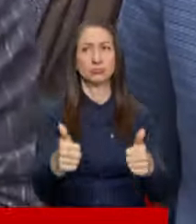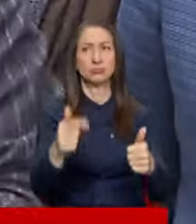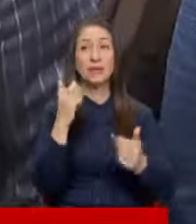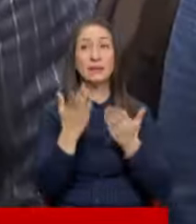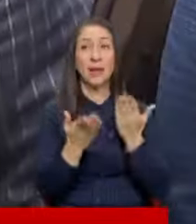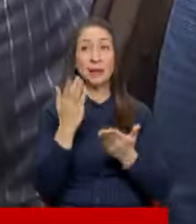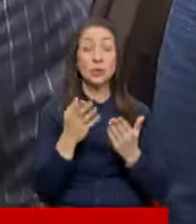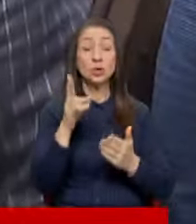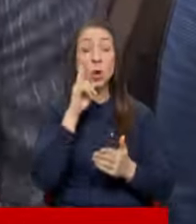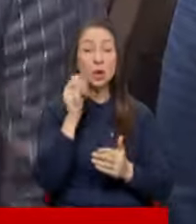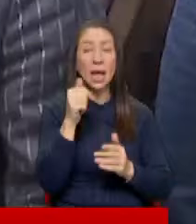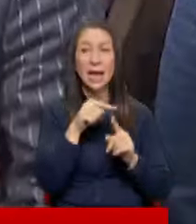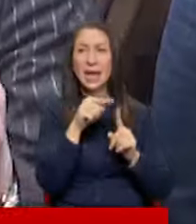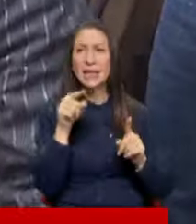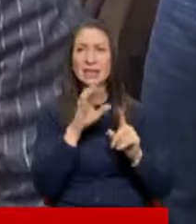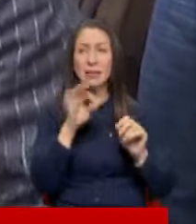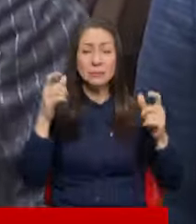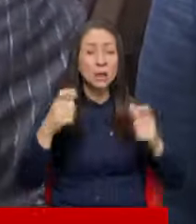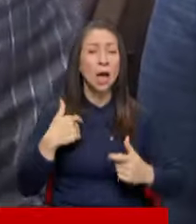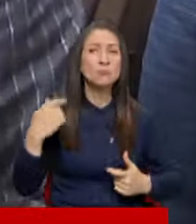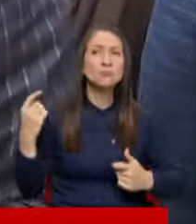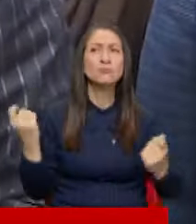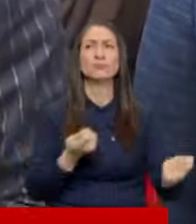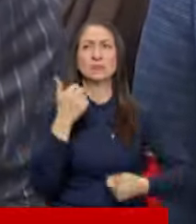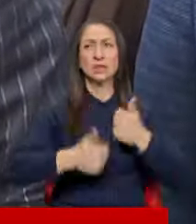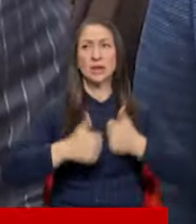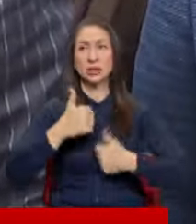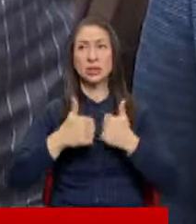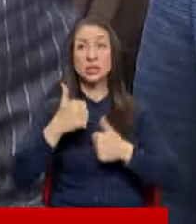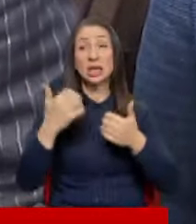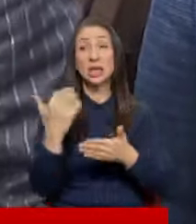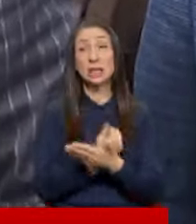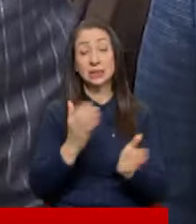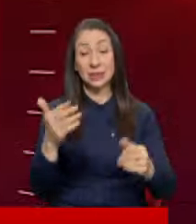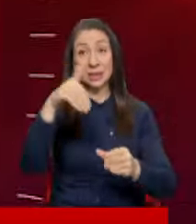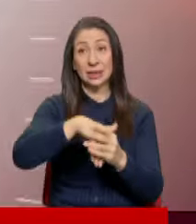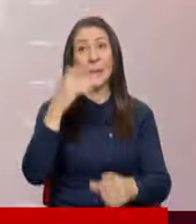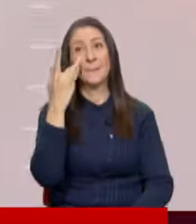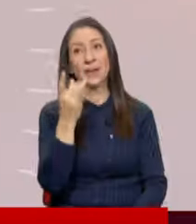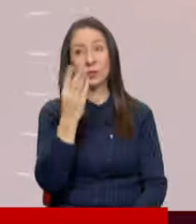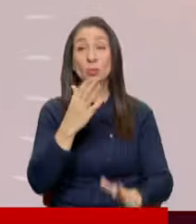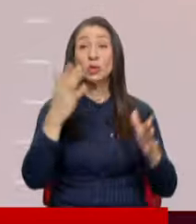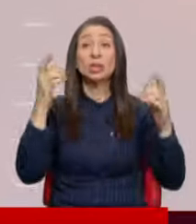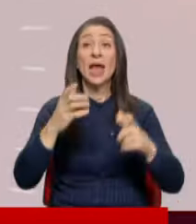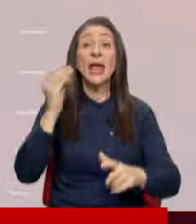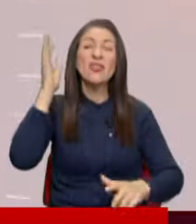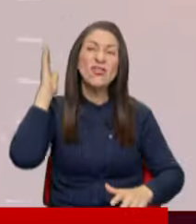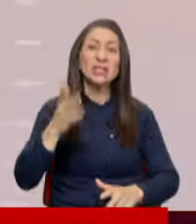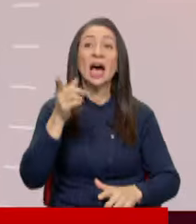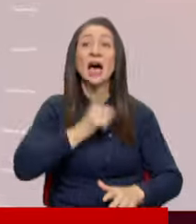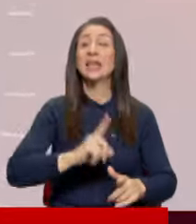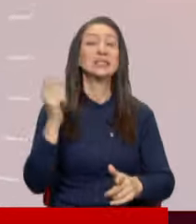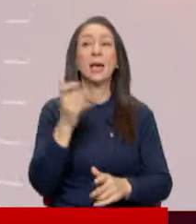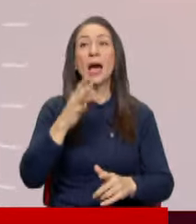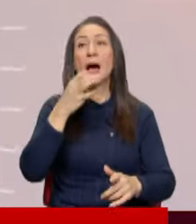değerlendirme son güne kadar tam saha devam edecek olan bir yarıştır yarışın kazananı sandıkta belli olur büyükşehirlerde En fazla aday